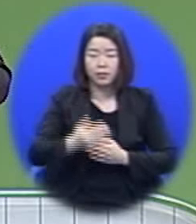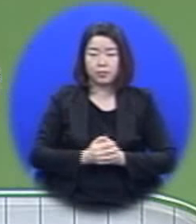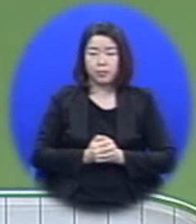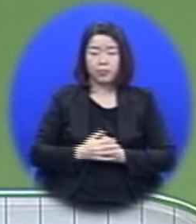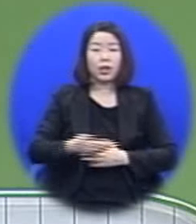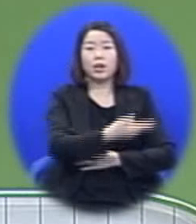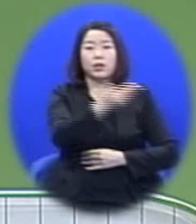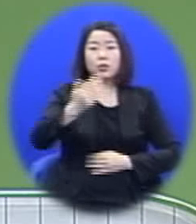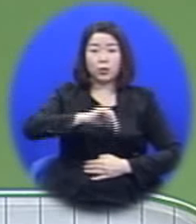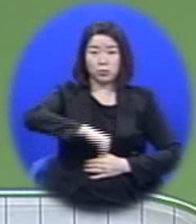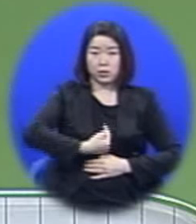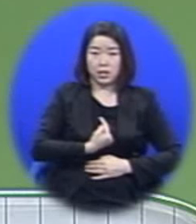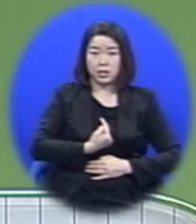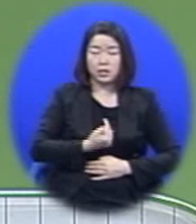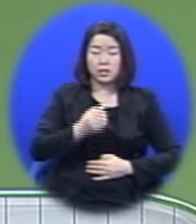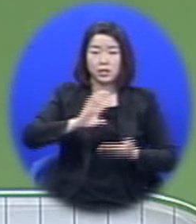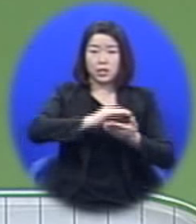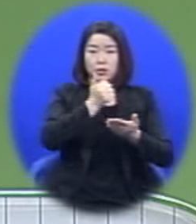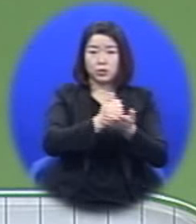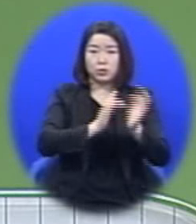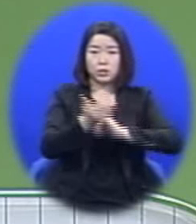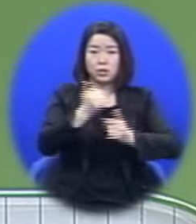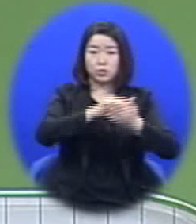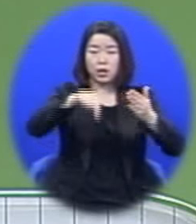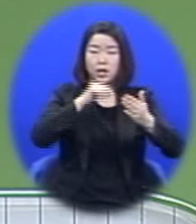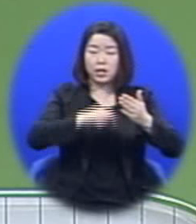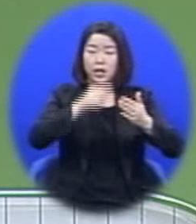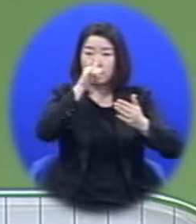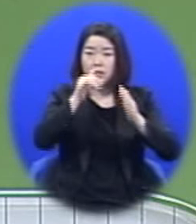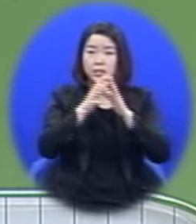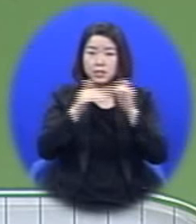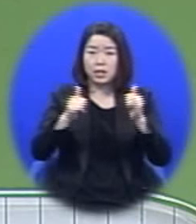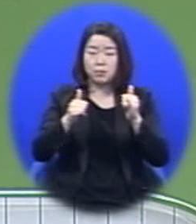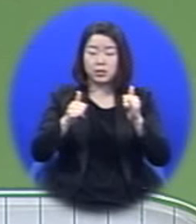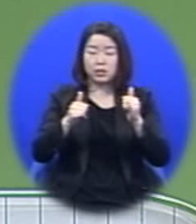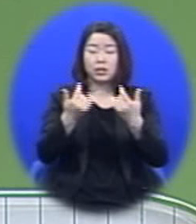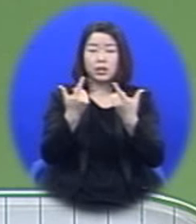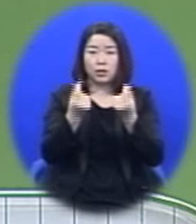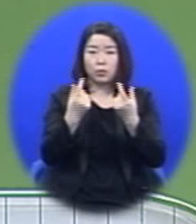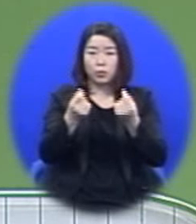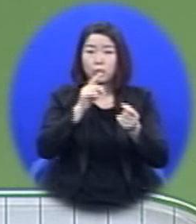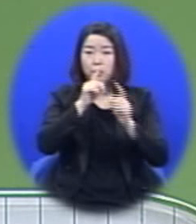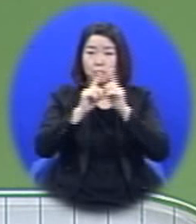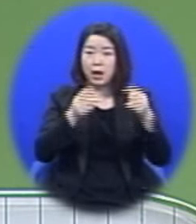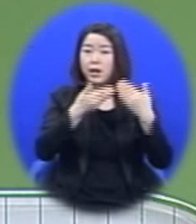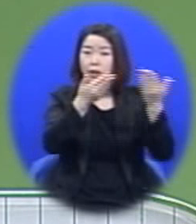여러분은 여러분 자신이 그리스도 예수 안에 있는 사람이라고 그렇게 말할 수 있습니까?